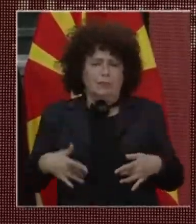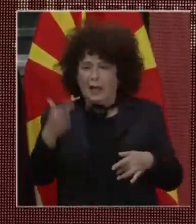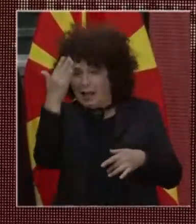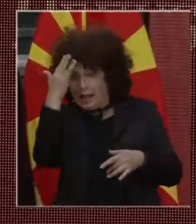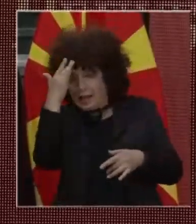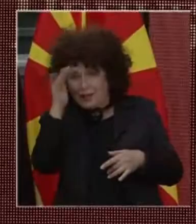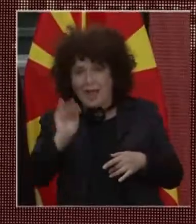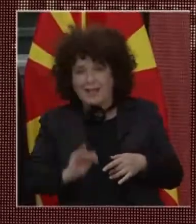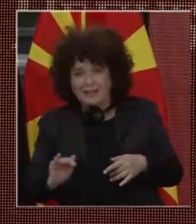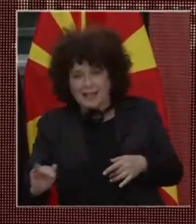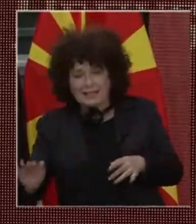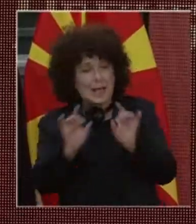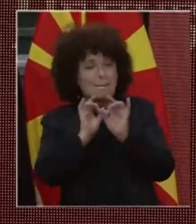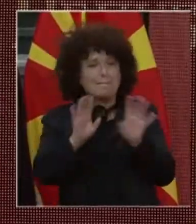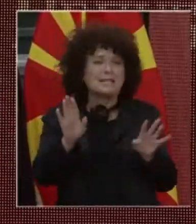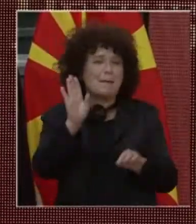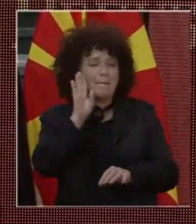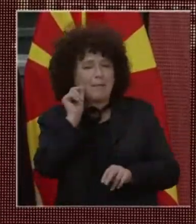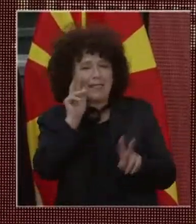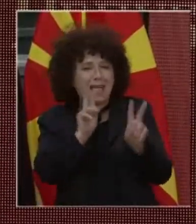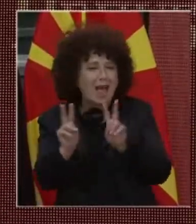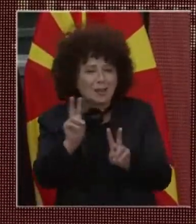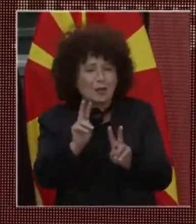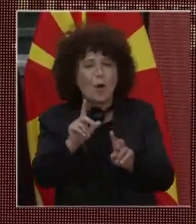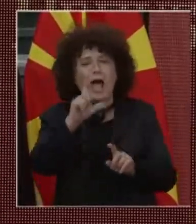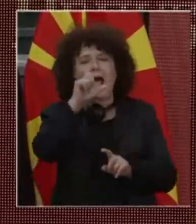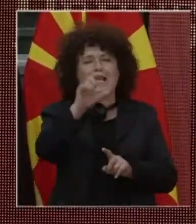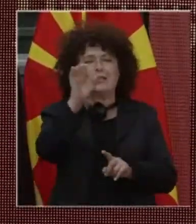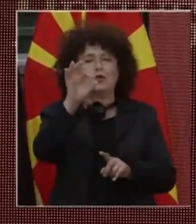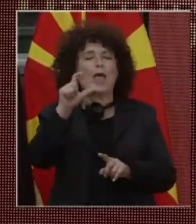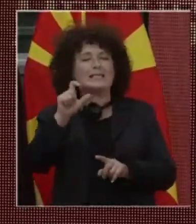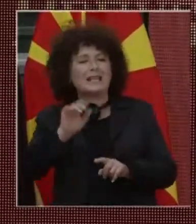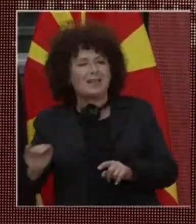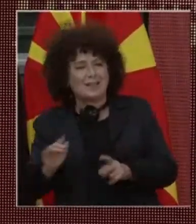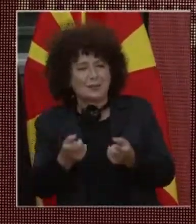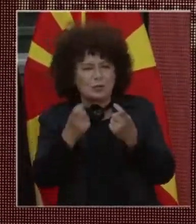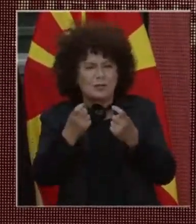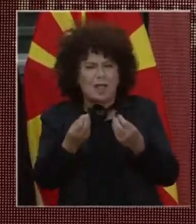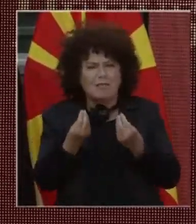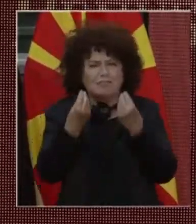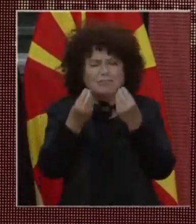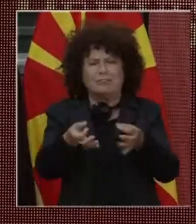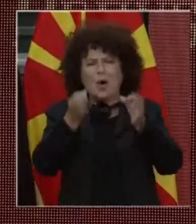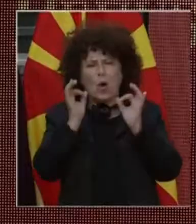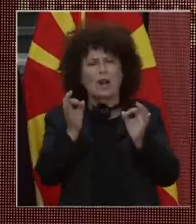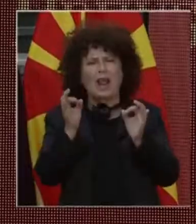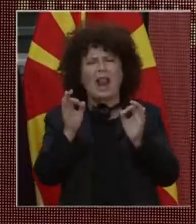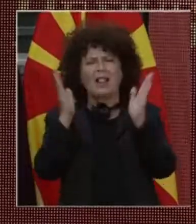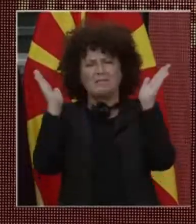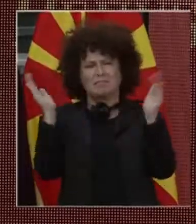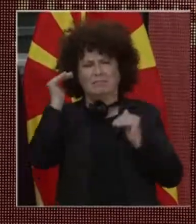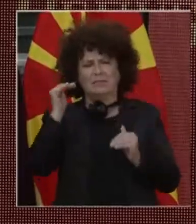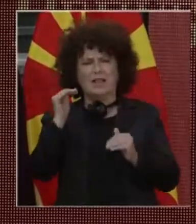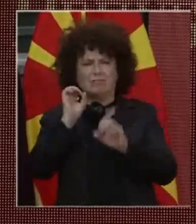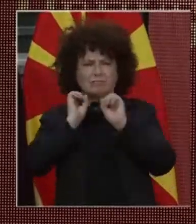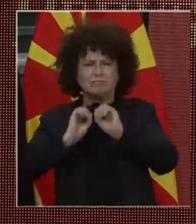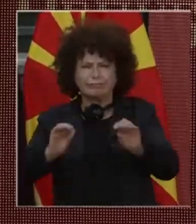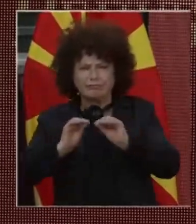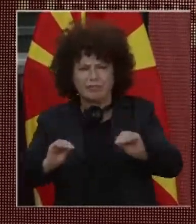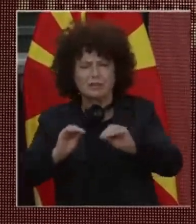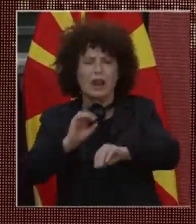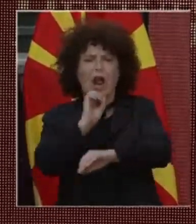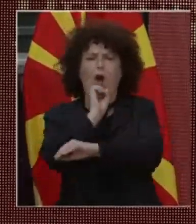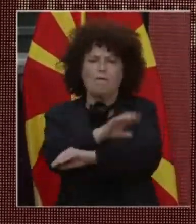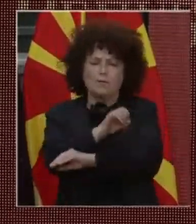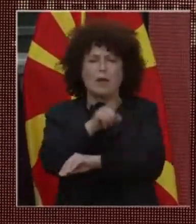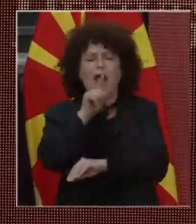грижа за децата без родители, СОС Детско село постави највисоки стандарди на воспитание и образование, како дел